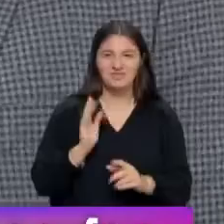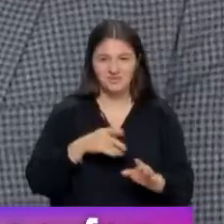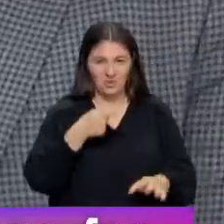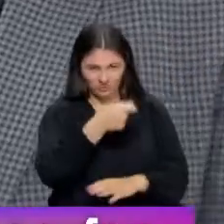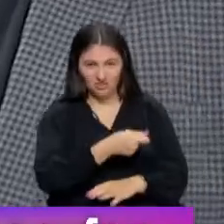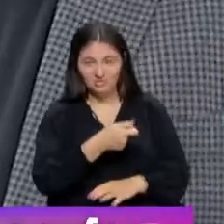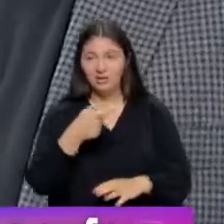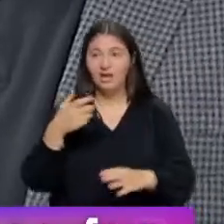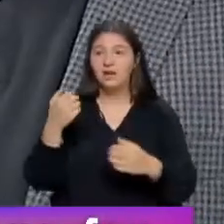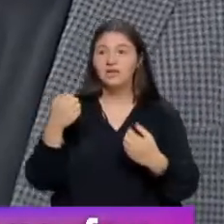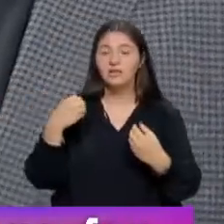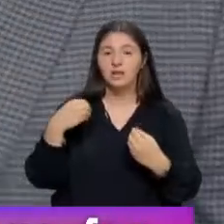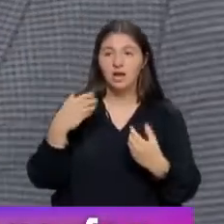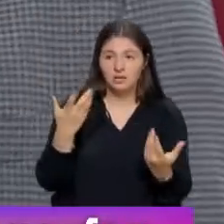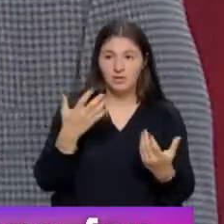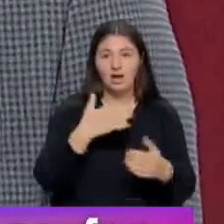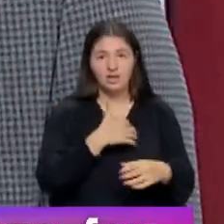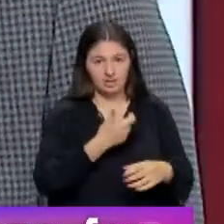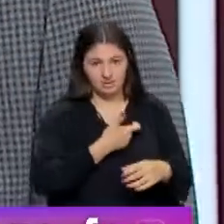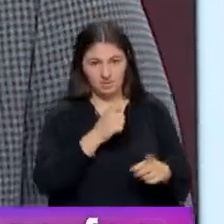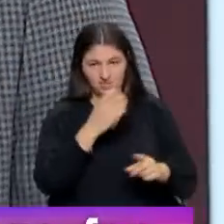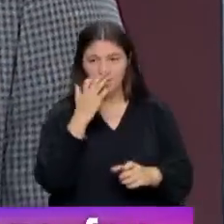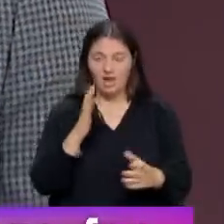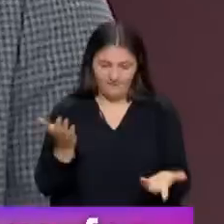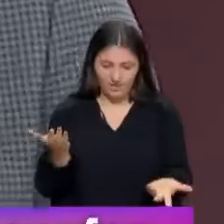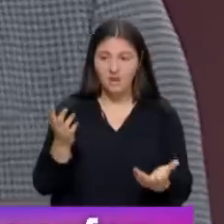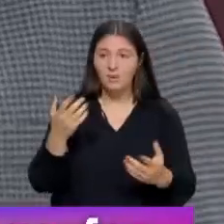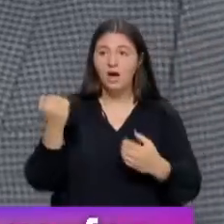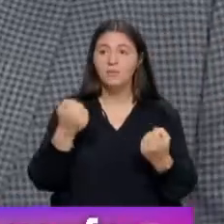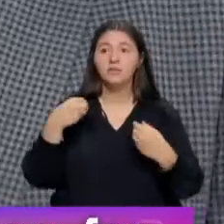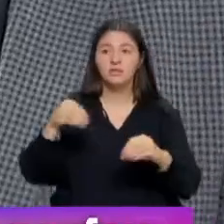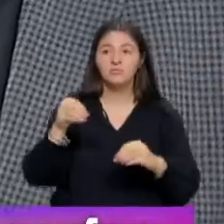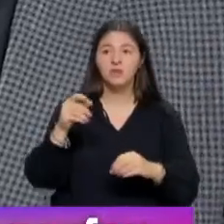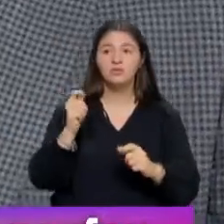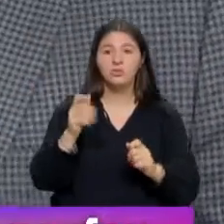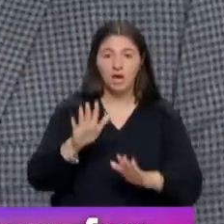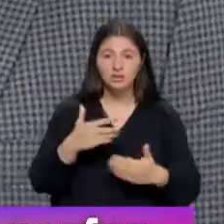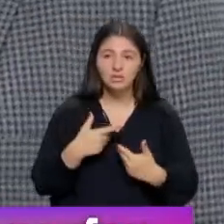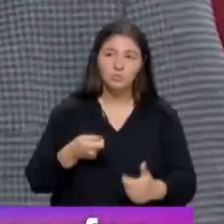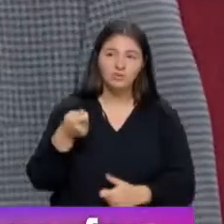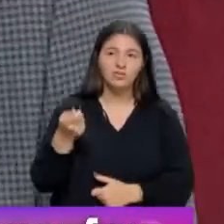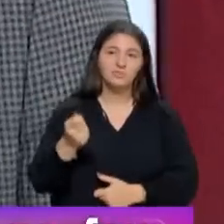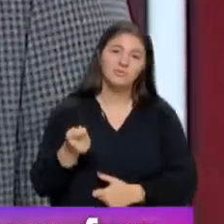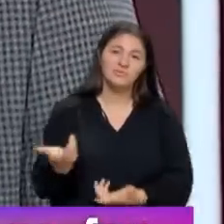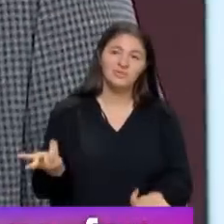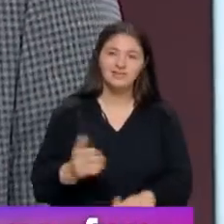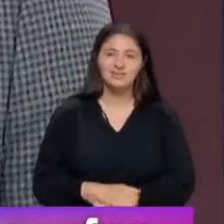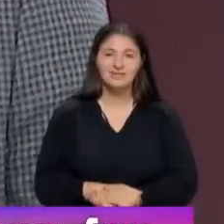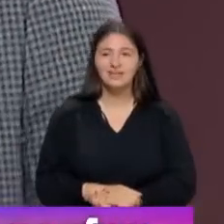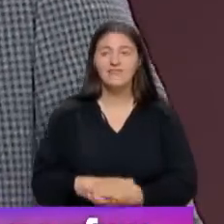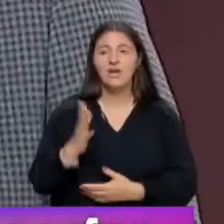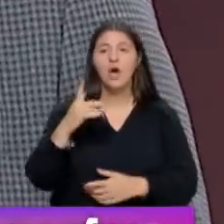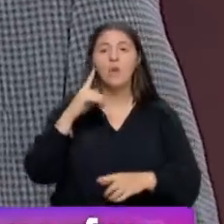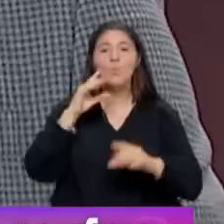ama satmak zorunda makinesini bekledim Evet yani Ama Arabayı falan satmak durumunda kalırsak Ödeyeceğiz mecburen yani